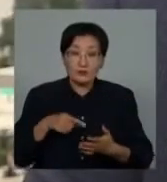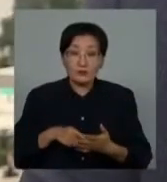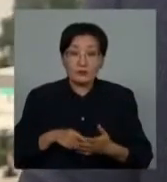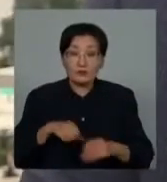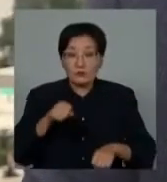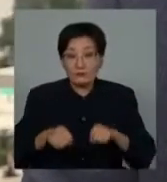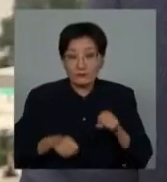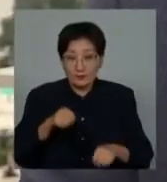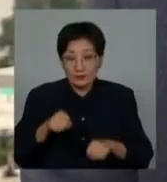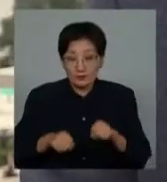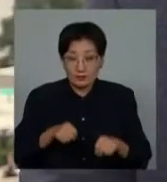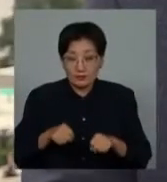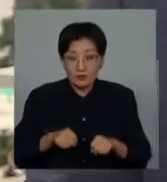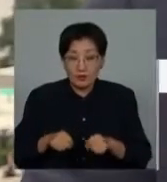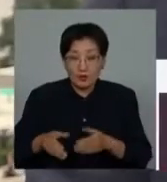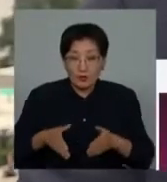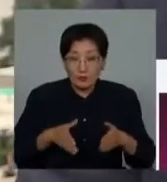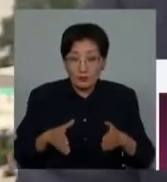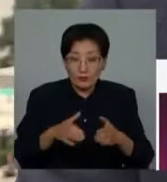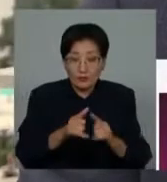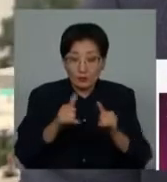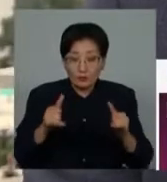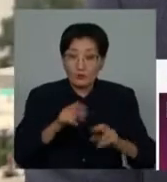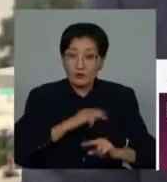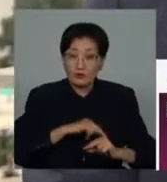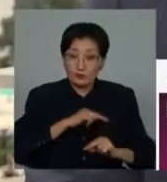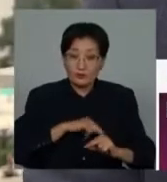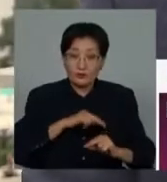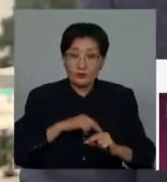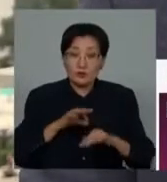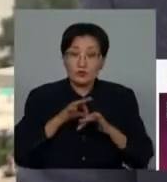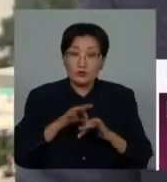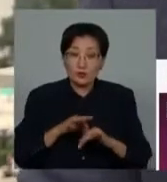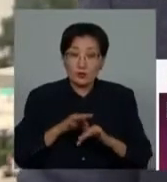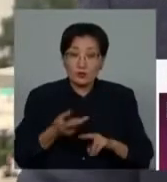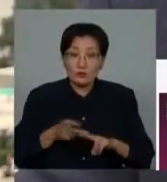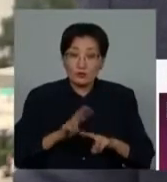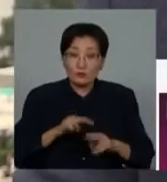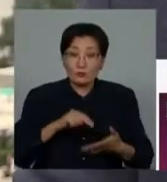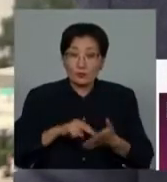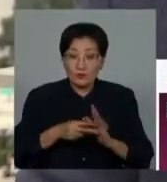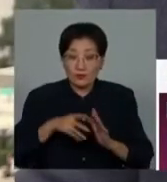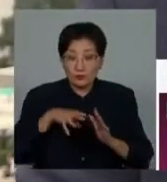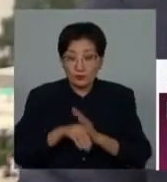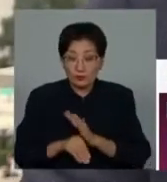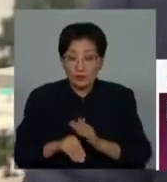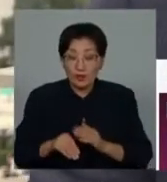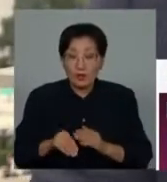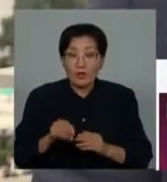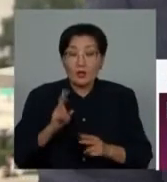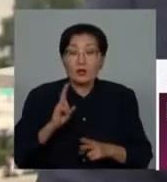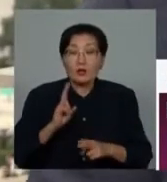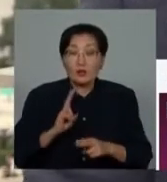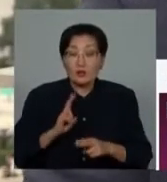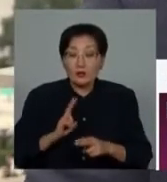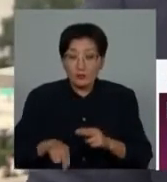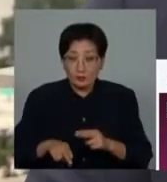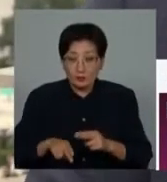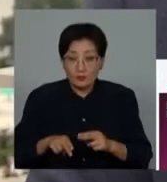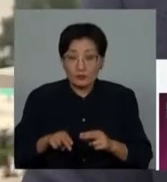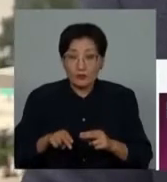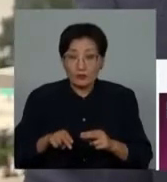вело инфрақұрылым стратегиясын дамыту жұмыстар жүргізіліп, сол стратегия аяқталу жобасында, жобаның аяқталу